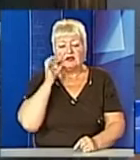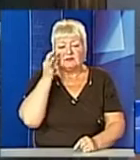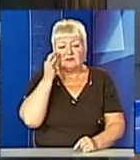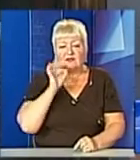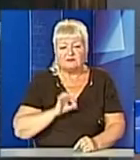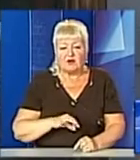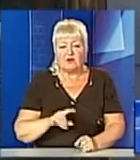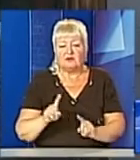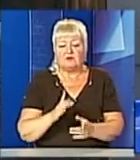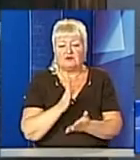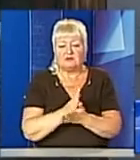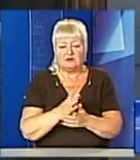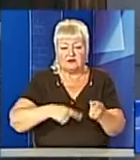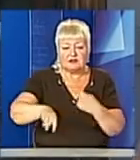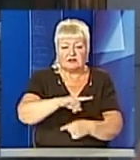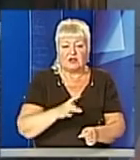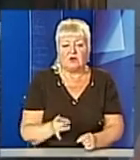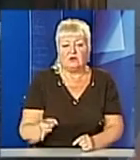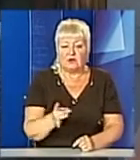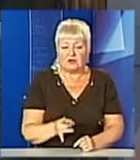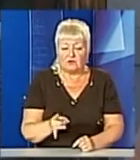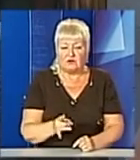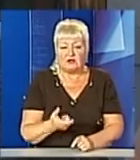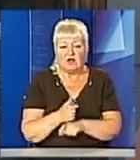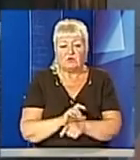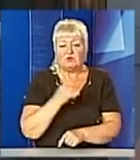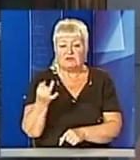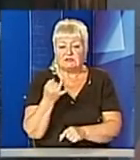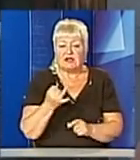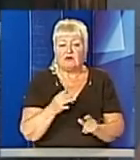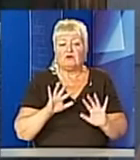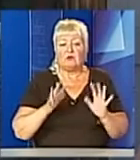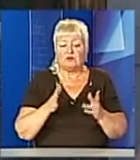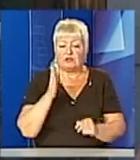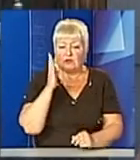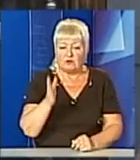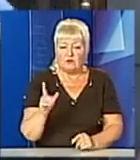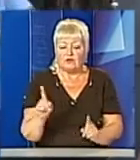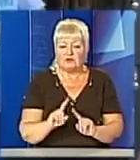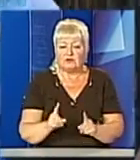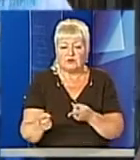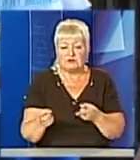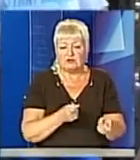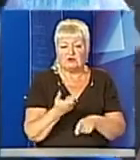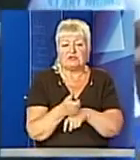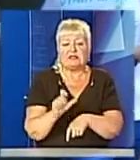відбувається навколо сусідніх районів. Дуже цікавою подією буде, щоб залучити ще